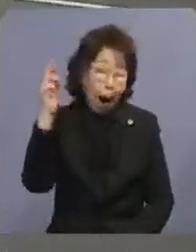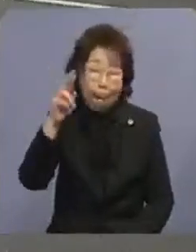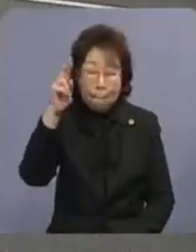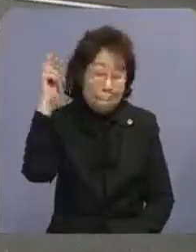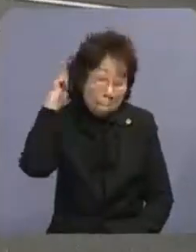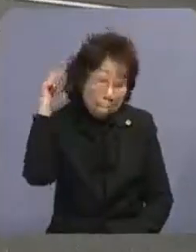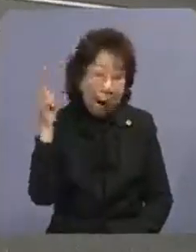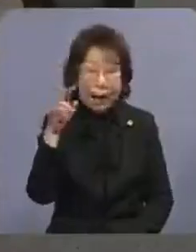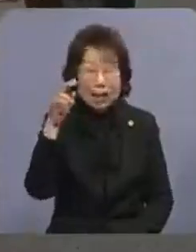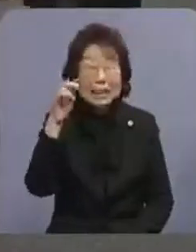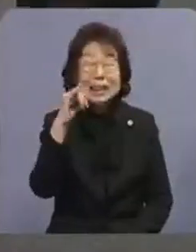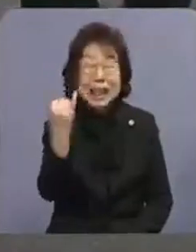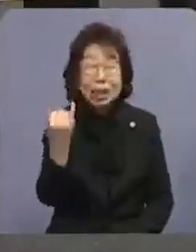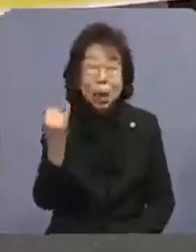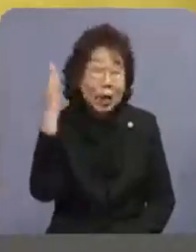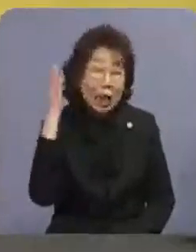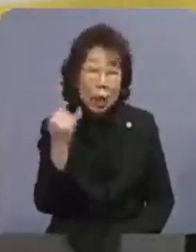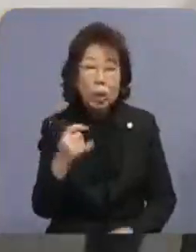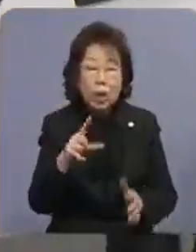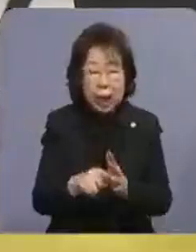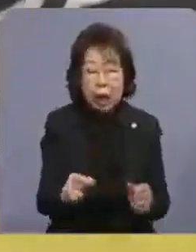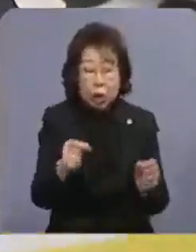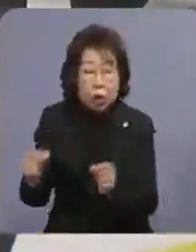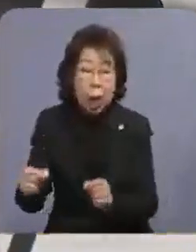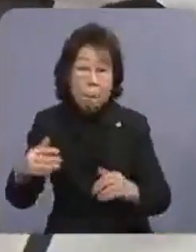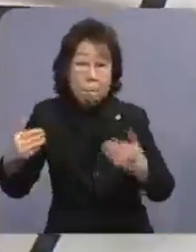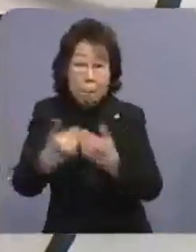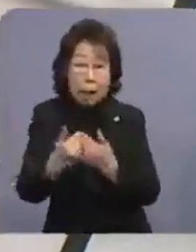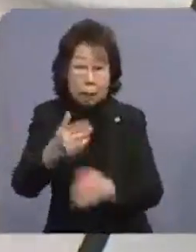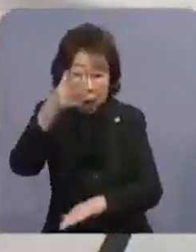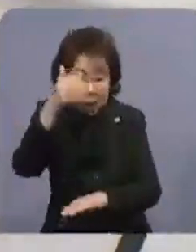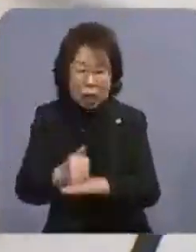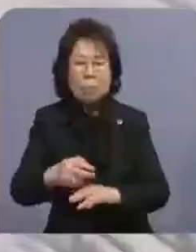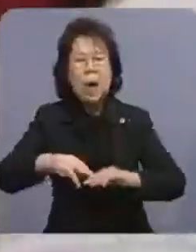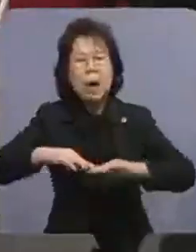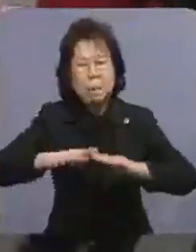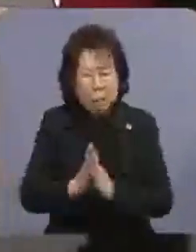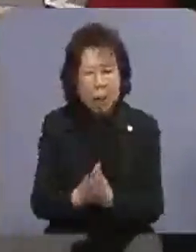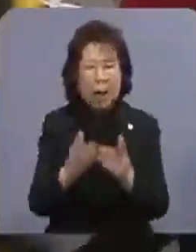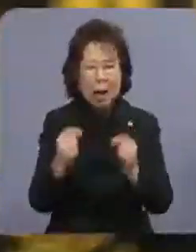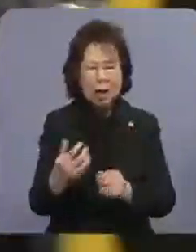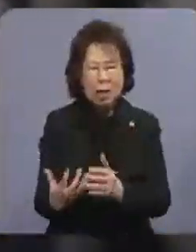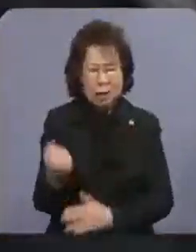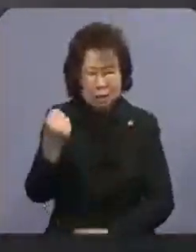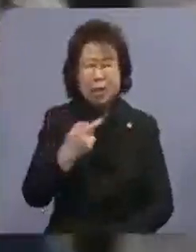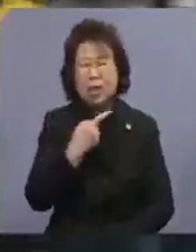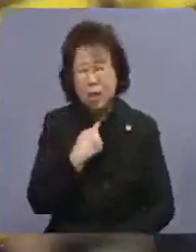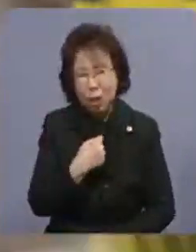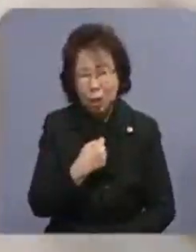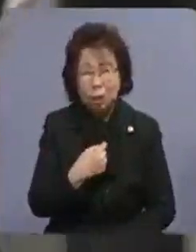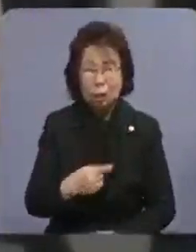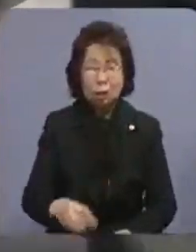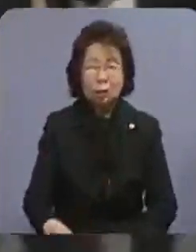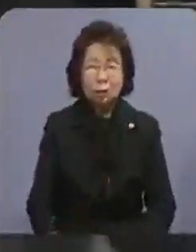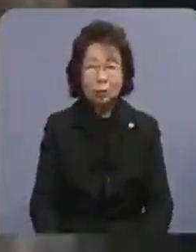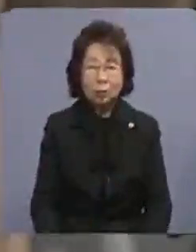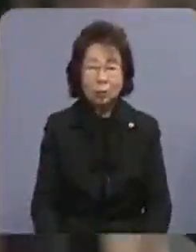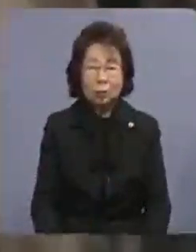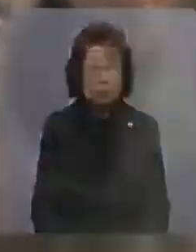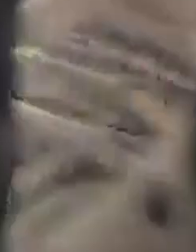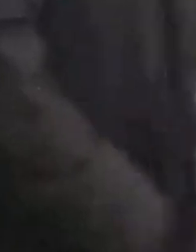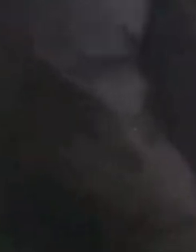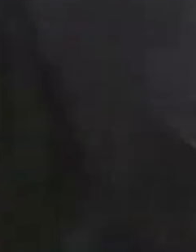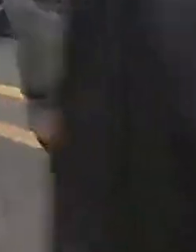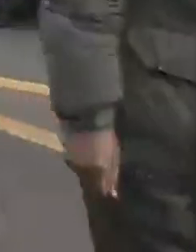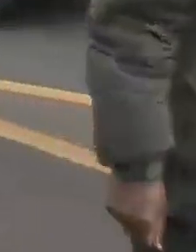때 고리 1호기 수명 재연장 추진에 맞서 끝내 폐로를 이끈 바 있습니다 KBS 뉴스 이준석입니다